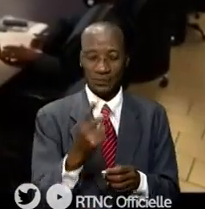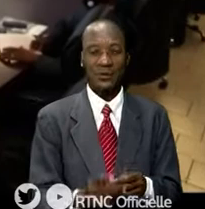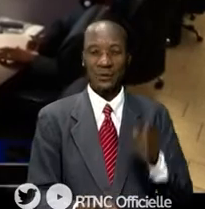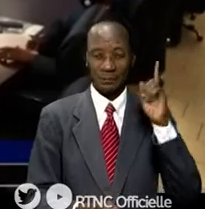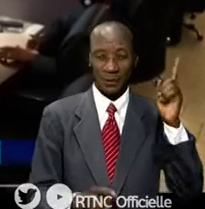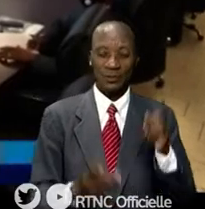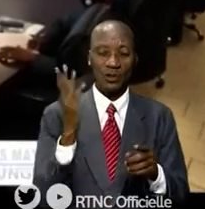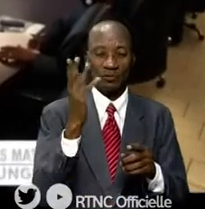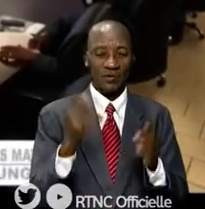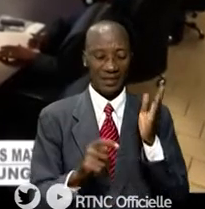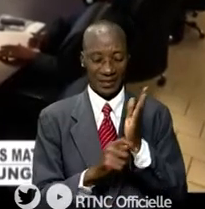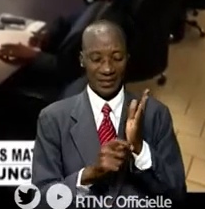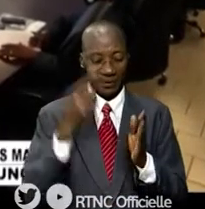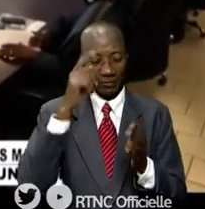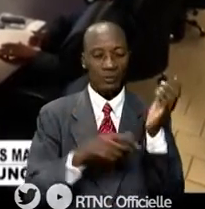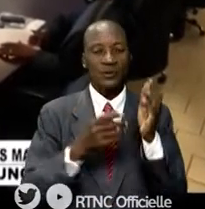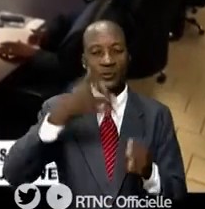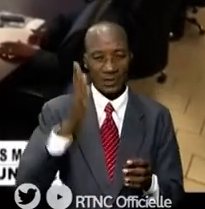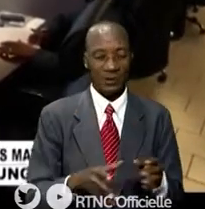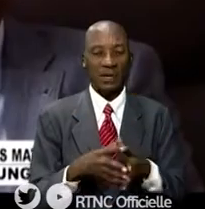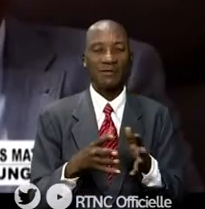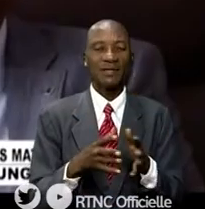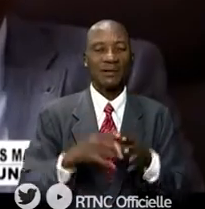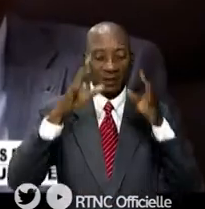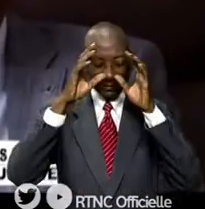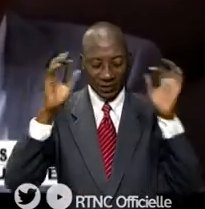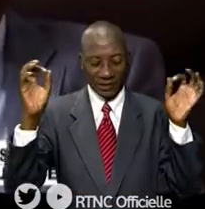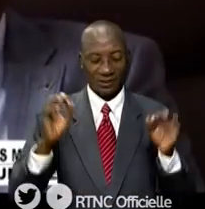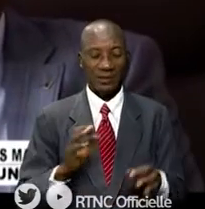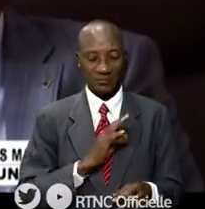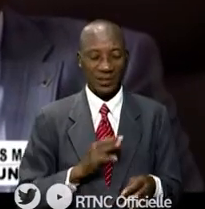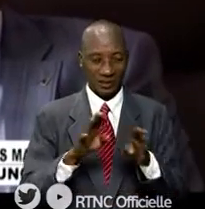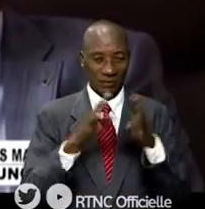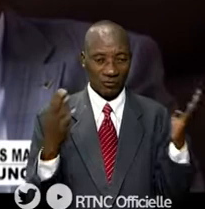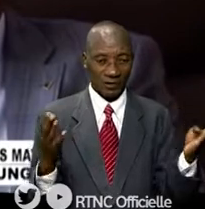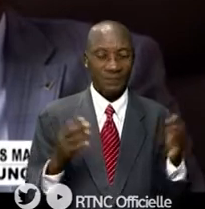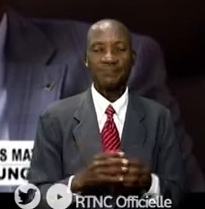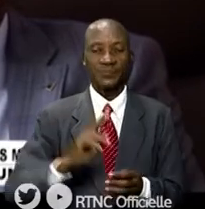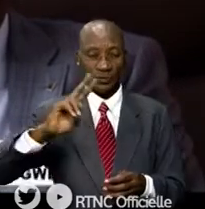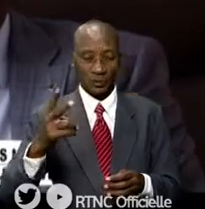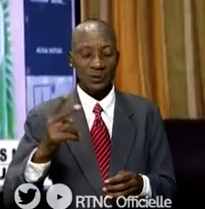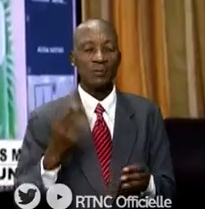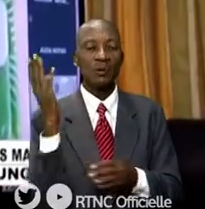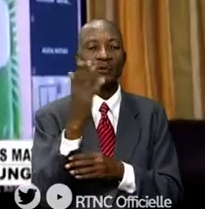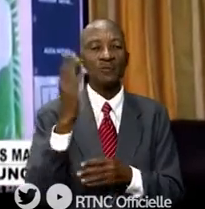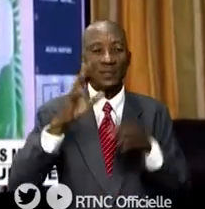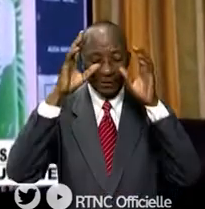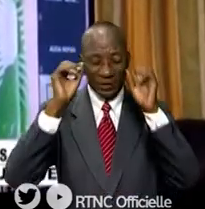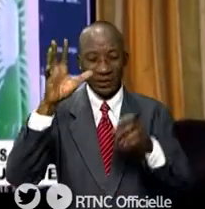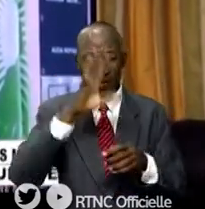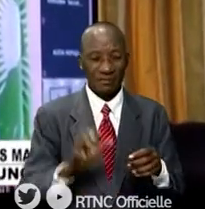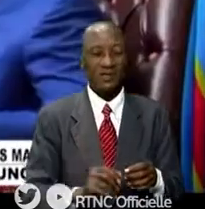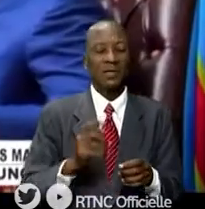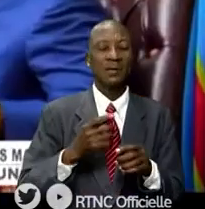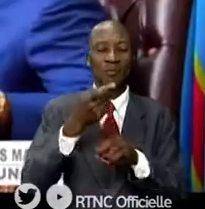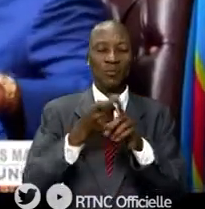technique virtuelle des experts que vient de lancer le chef de l'État du 22 au 29 juin et la conférence des chefs d'État africains qui aura lieu en